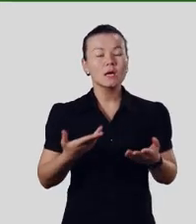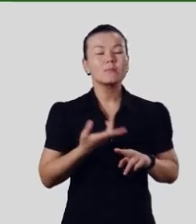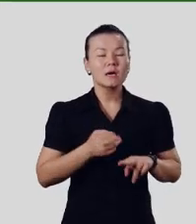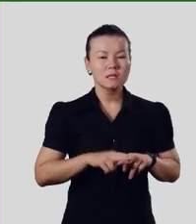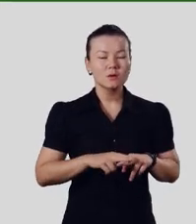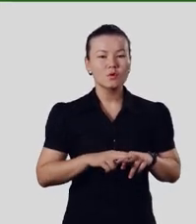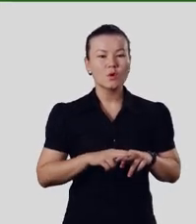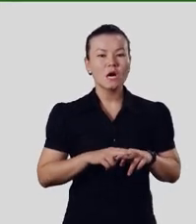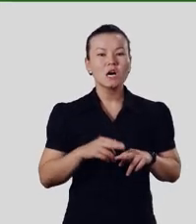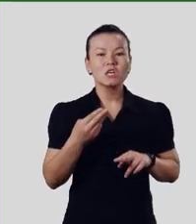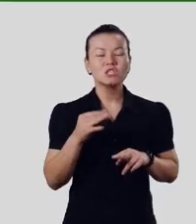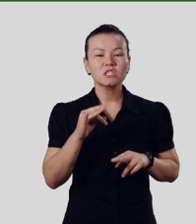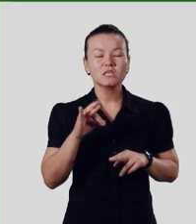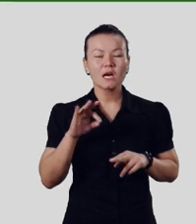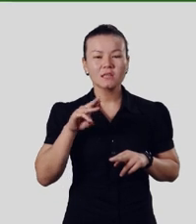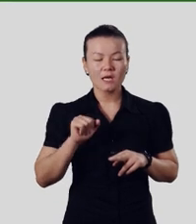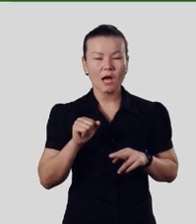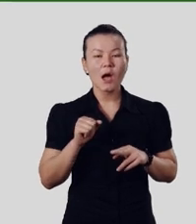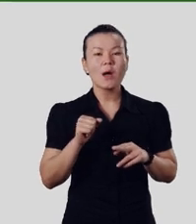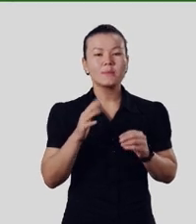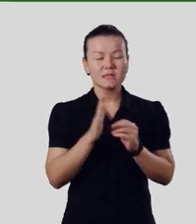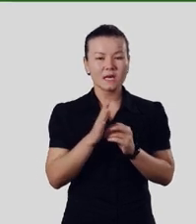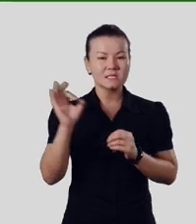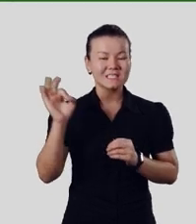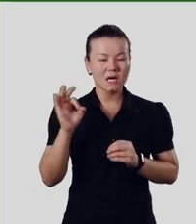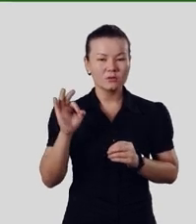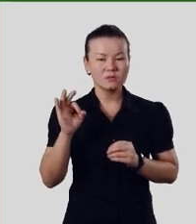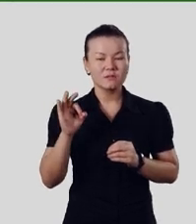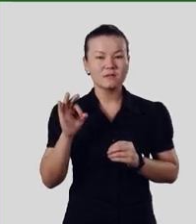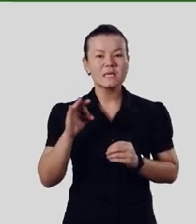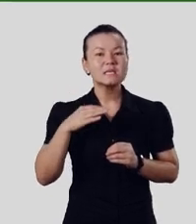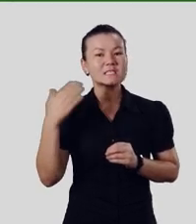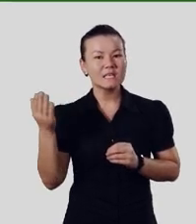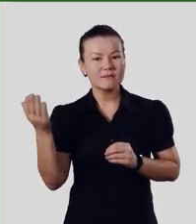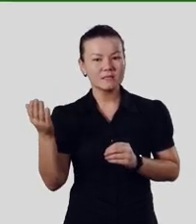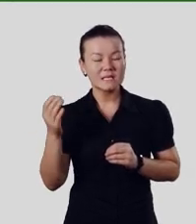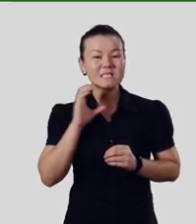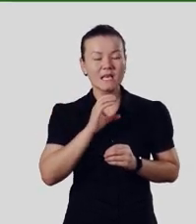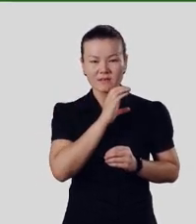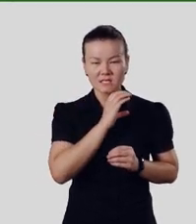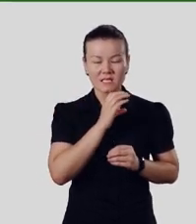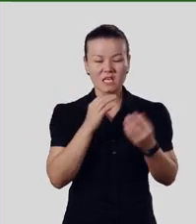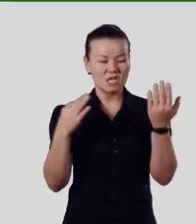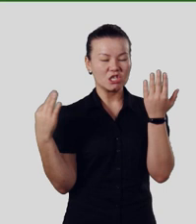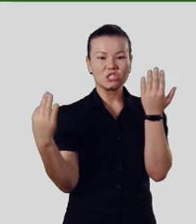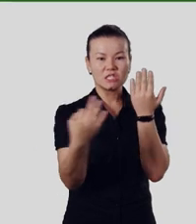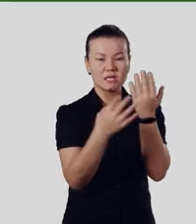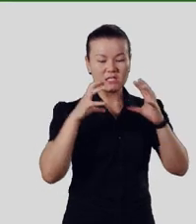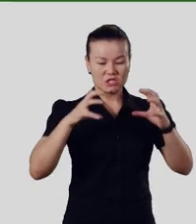Следовательно, широта 15 градусов северной широты. Теперь давайте определим